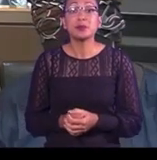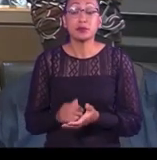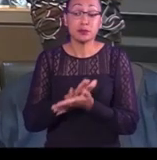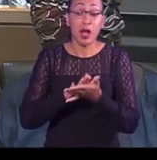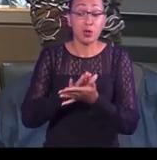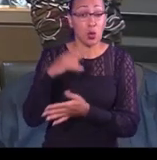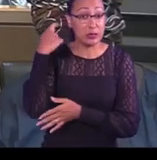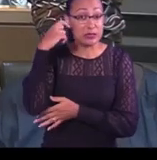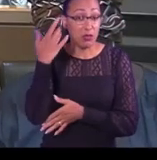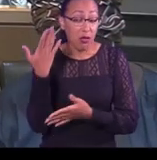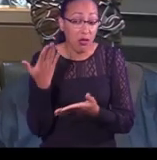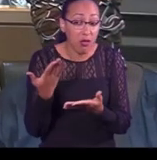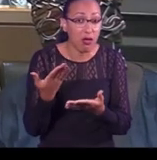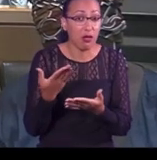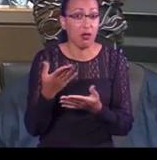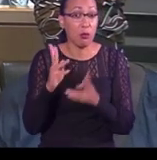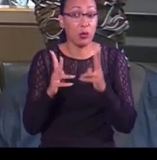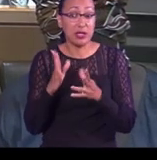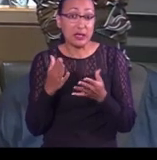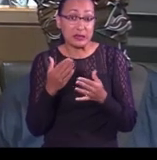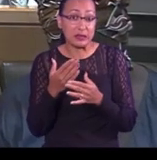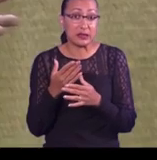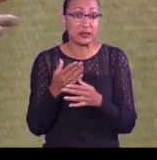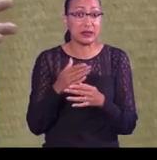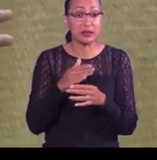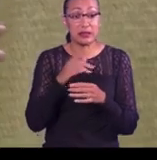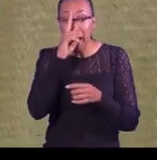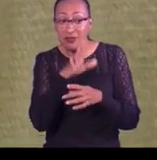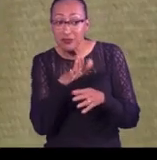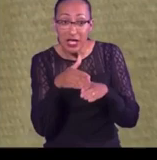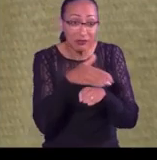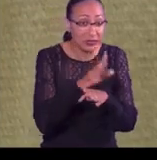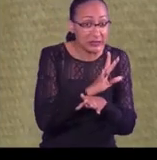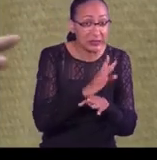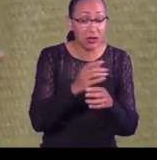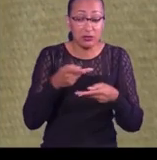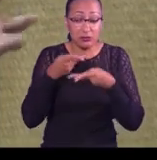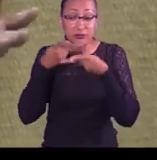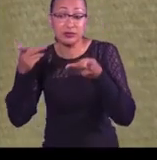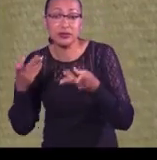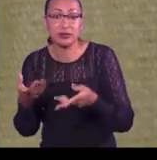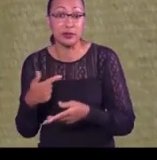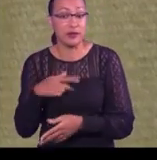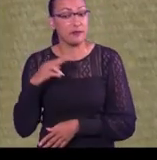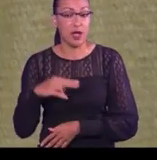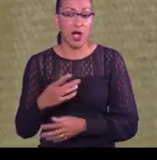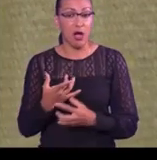d'avoir pas consulté directement. Mais